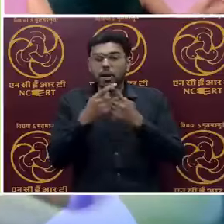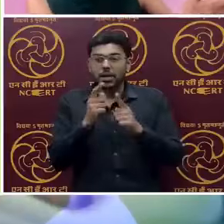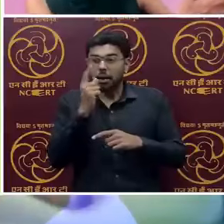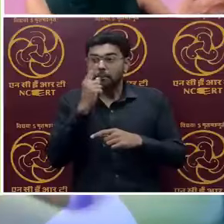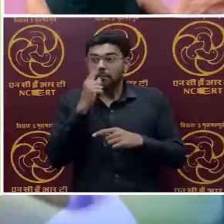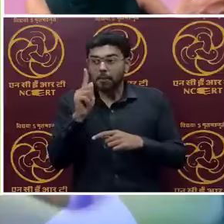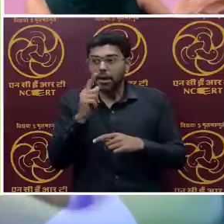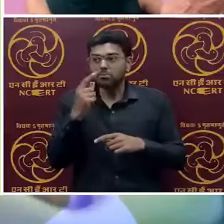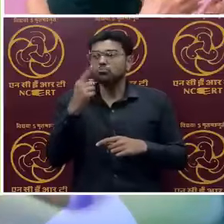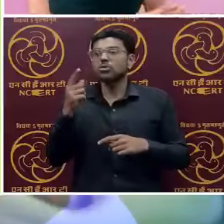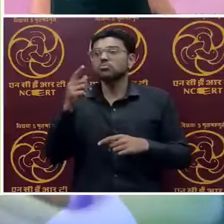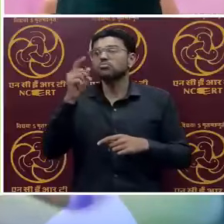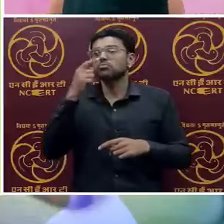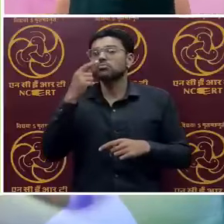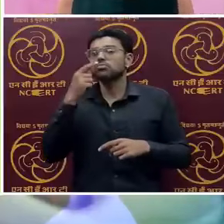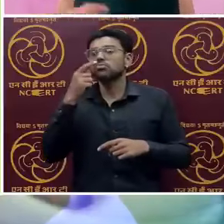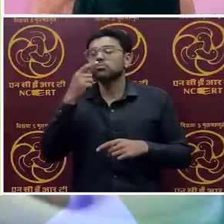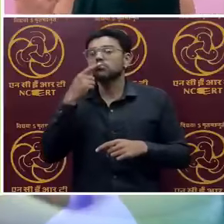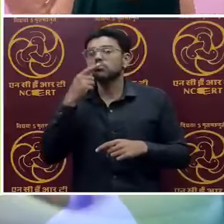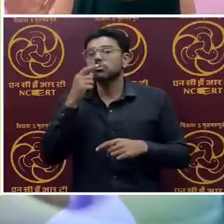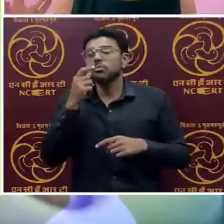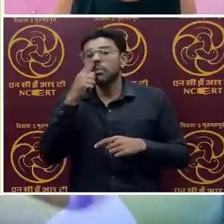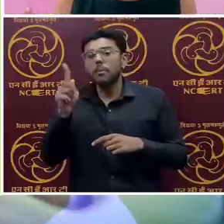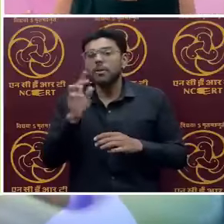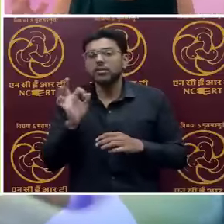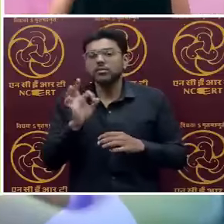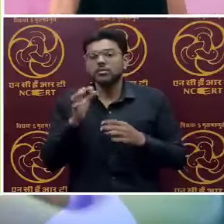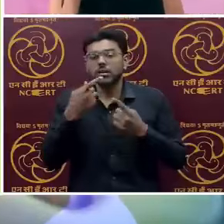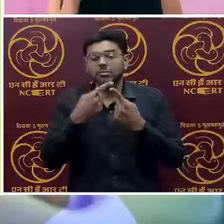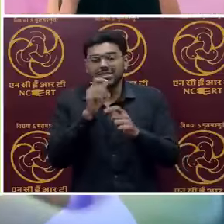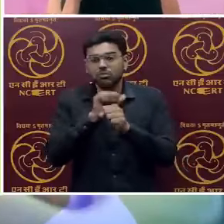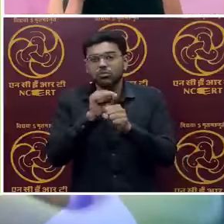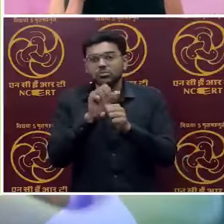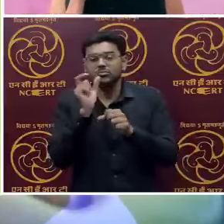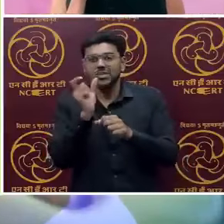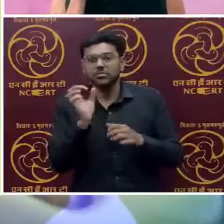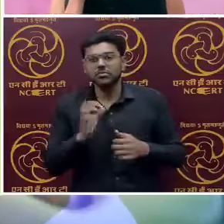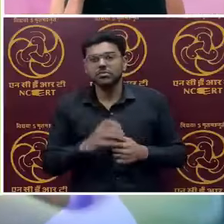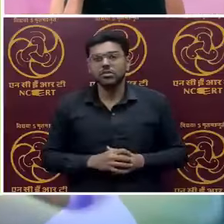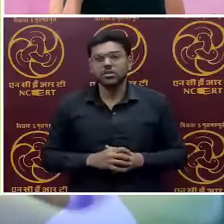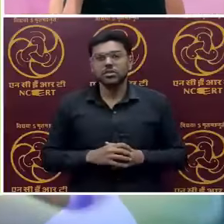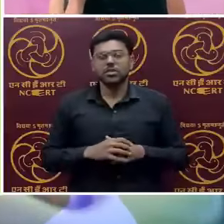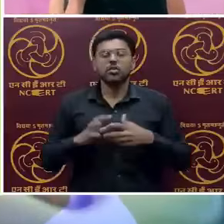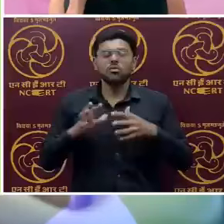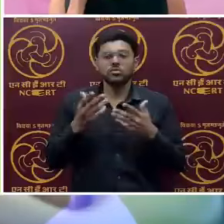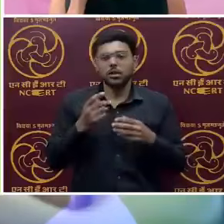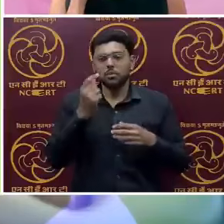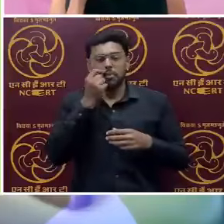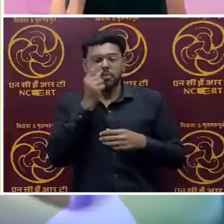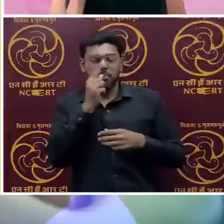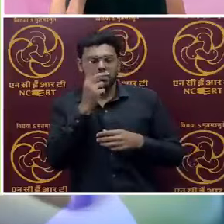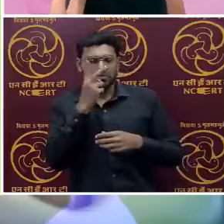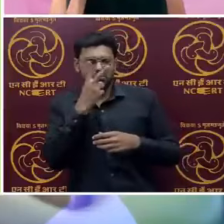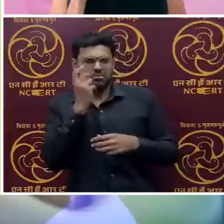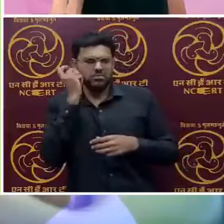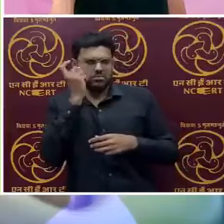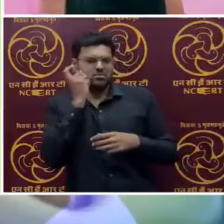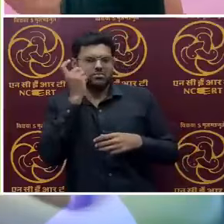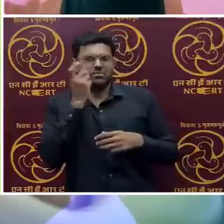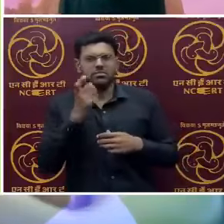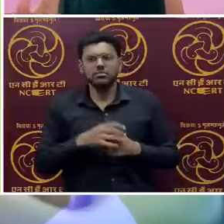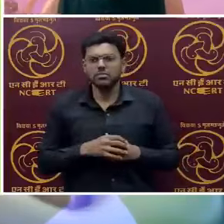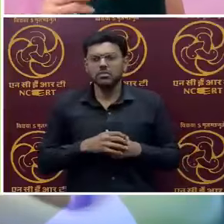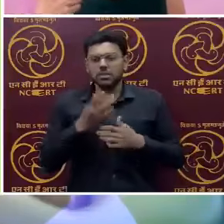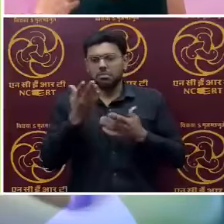address करके मामा नहीं बोलता है. Right? So may not be functional. And oftentimes parents will think initially